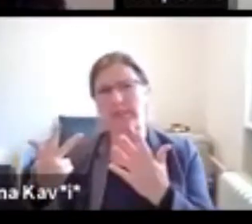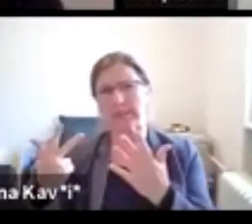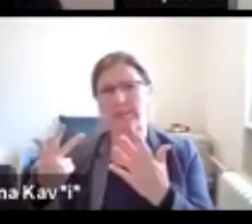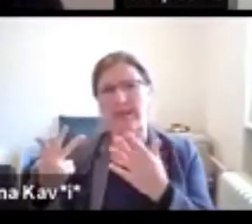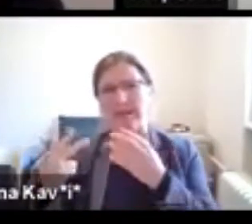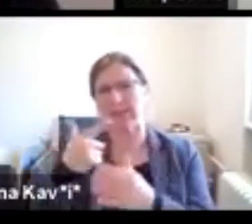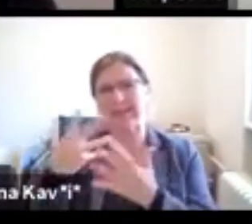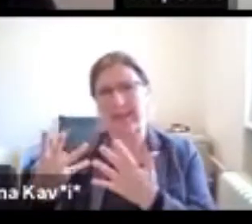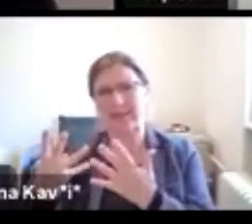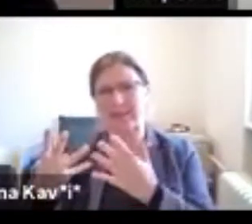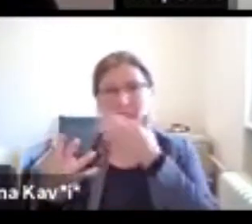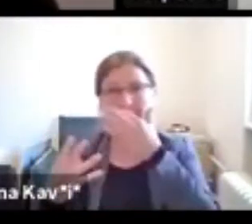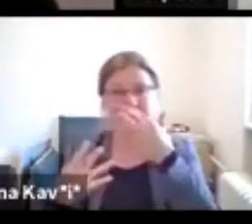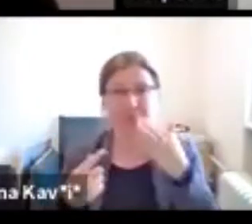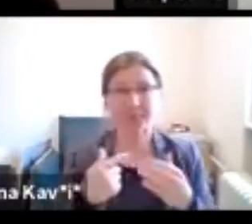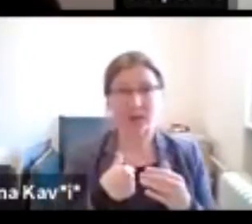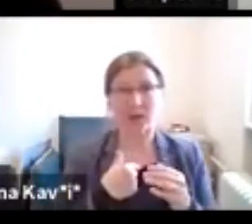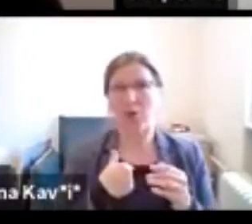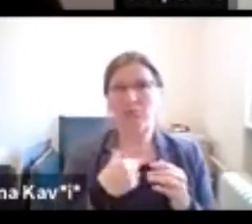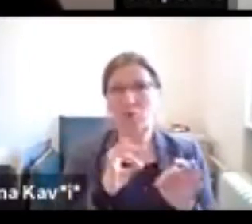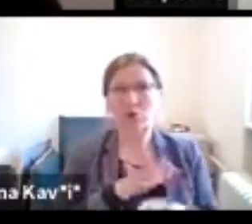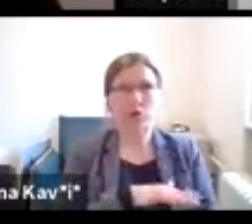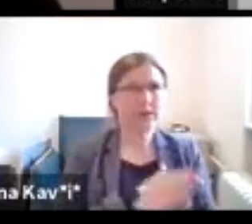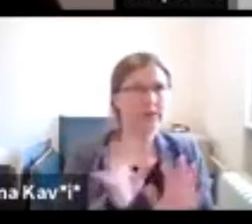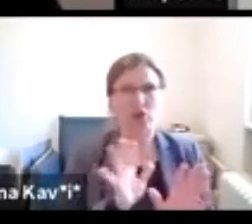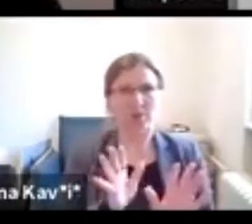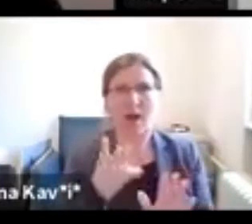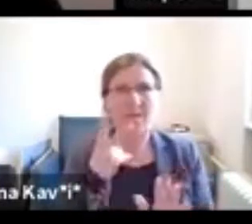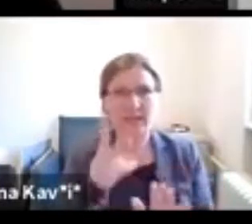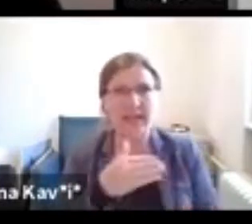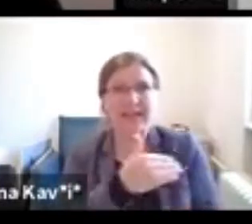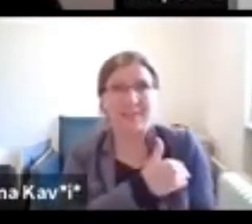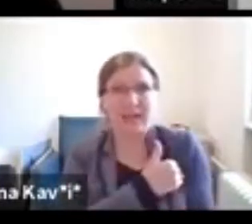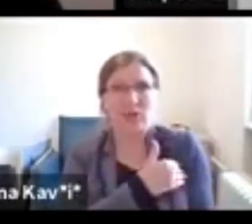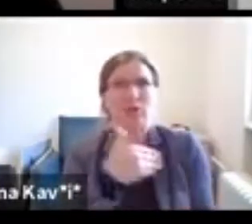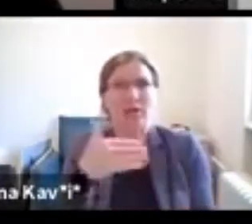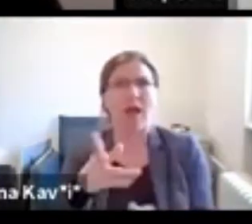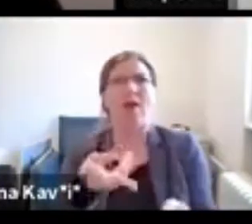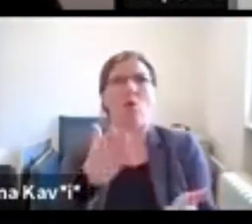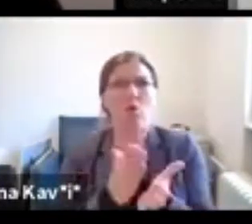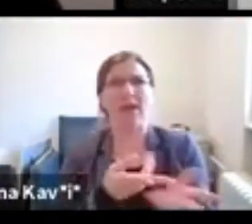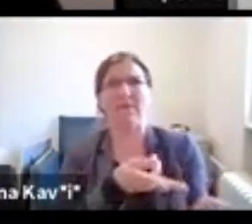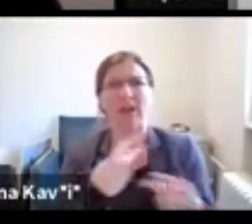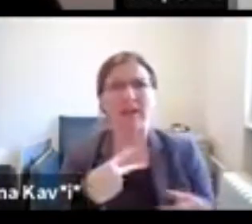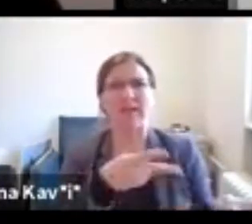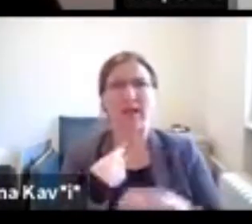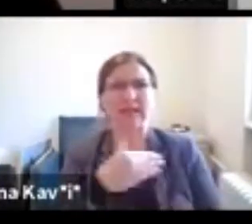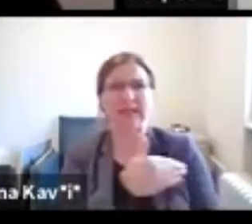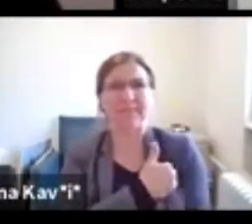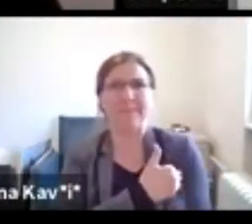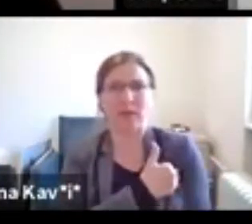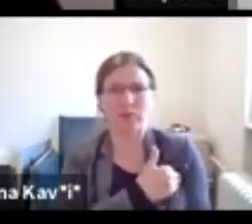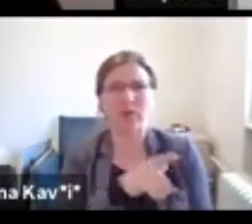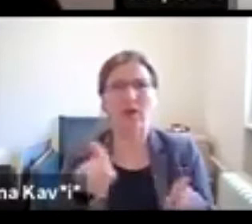da je vrag odnio šalu, da se temperatura uvijek vraća, a da ja ostajem bez kisika, odnosno da počinjem malo i nesuvislo